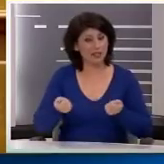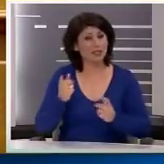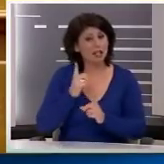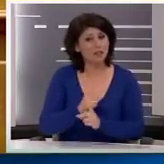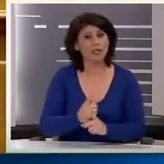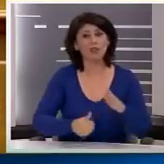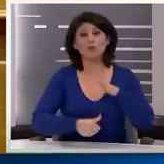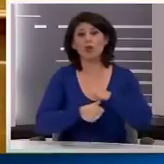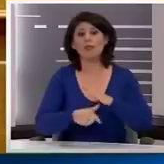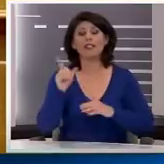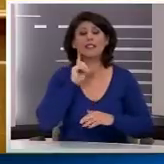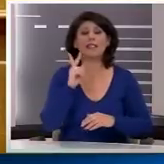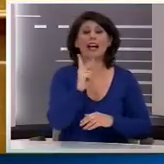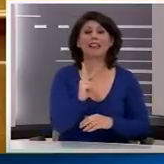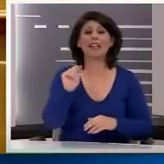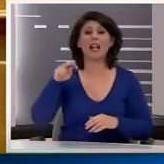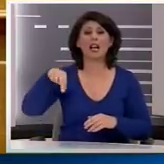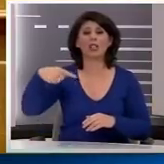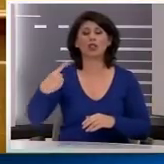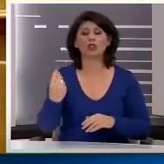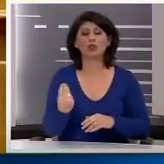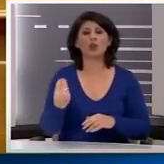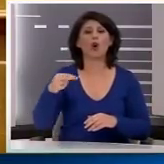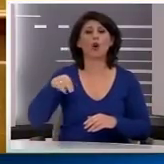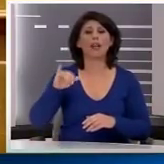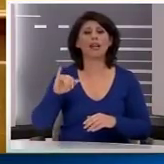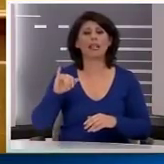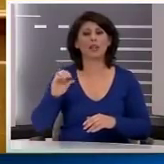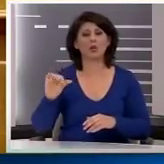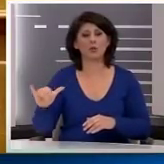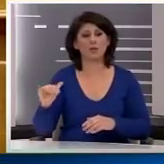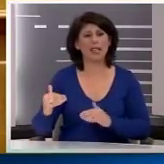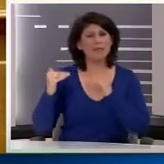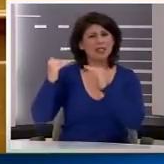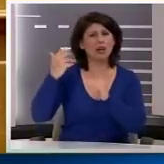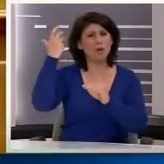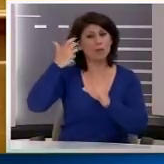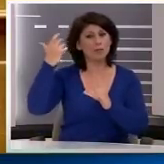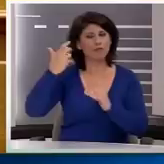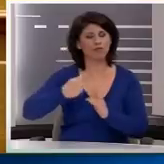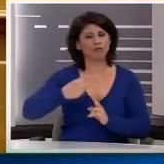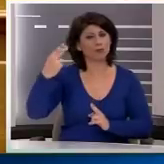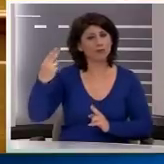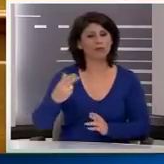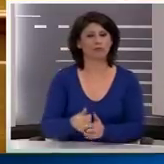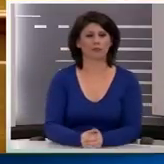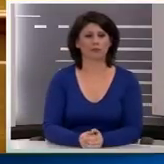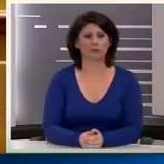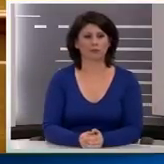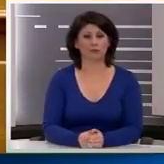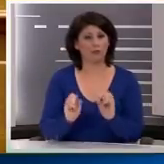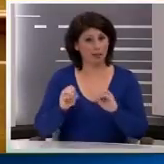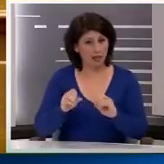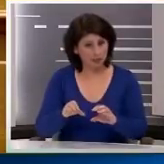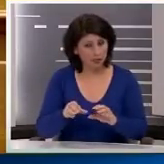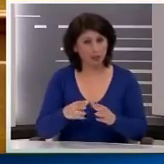ιδιαίτερα της Προέδρου του, της Κατερίνας Αντωνίου, που είναι ένα πρόσωπο με υψηλό επιστημονικό κύρος, με